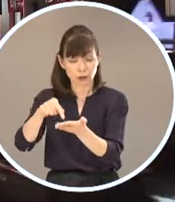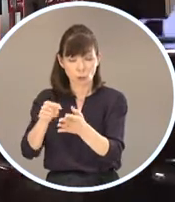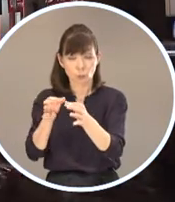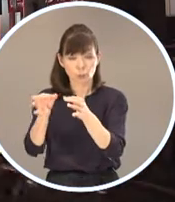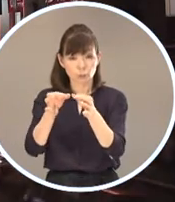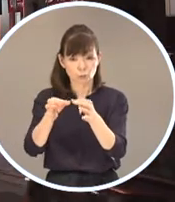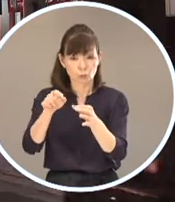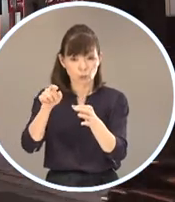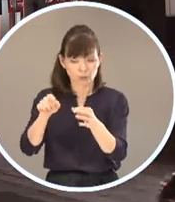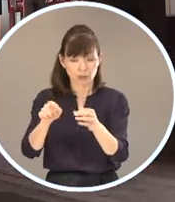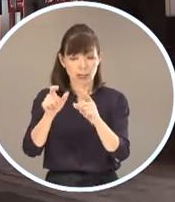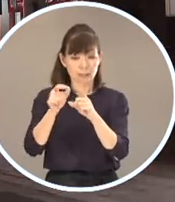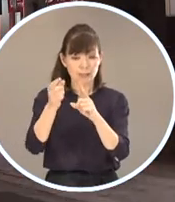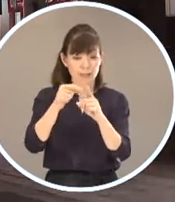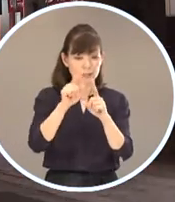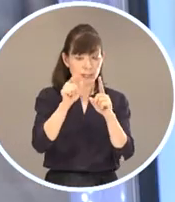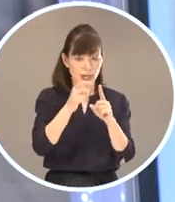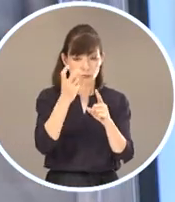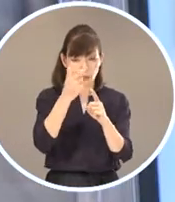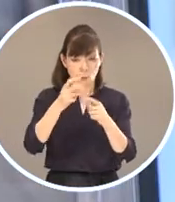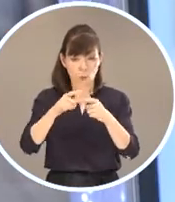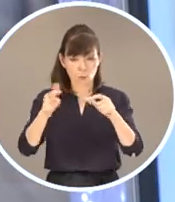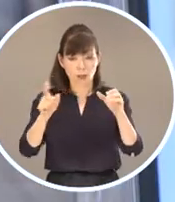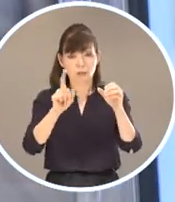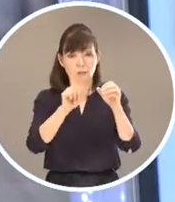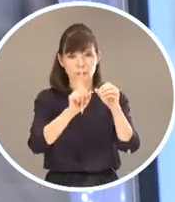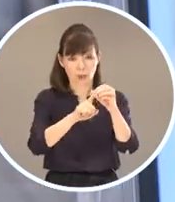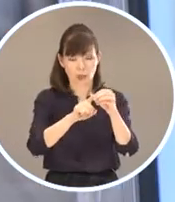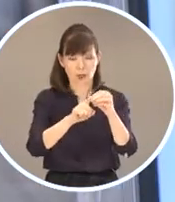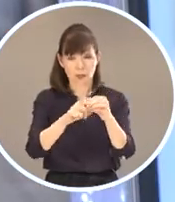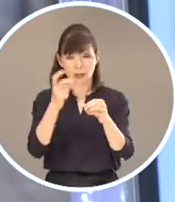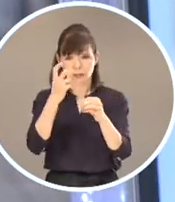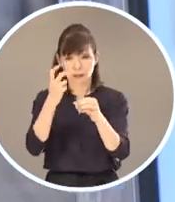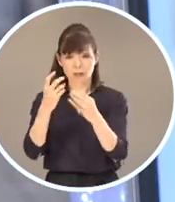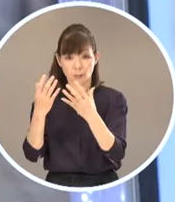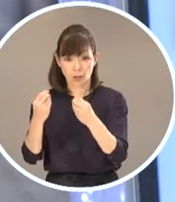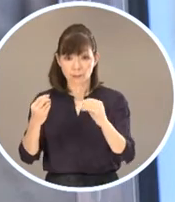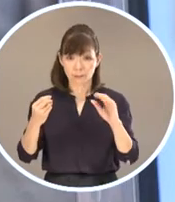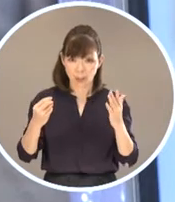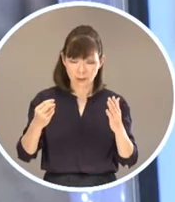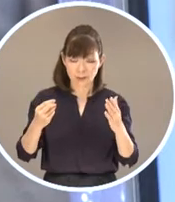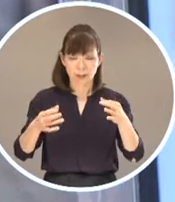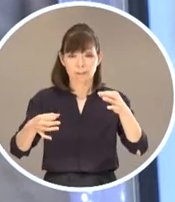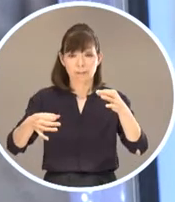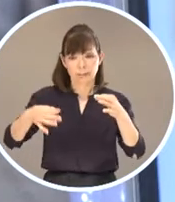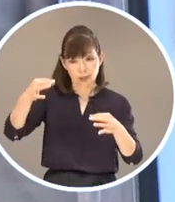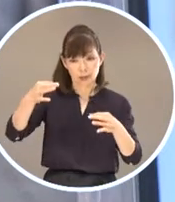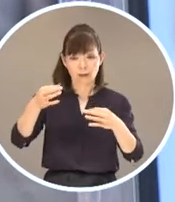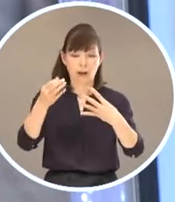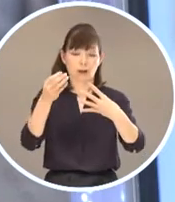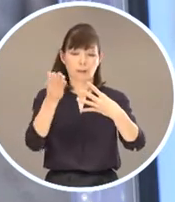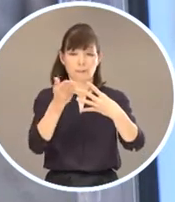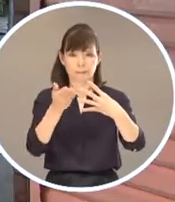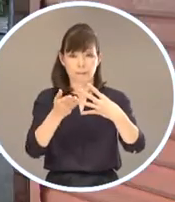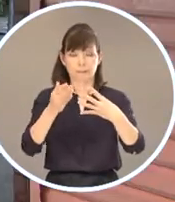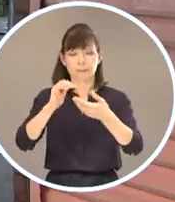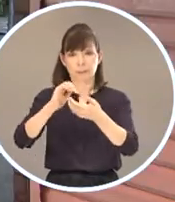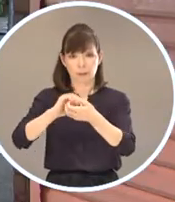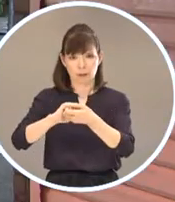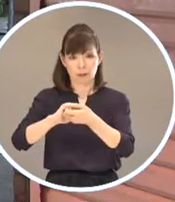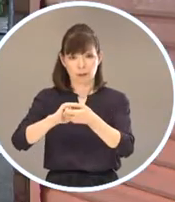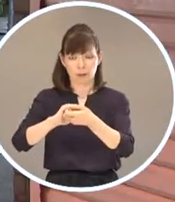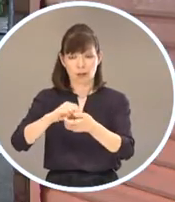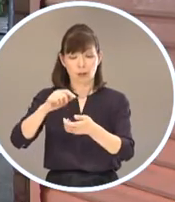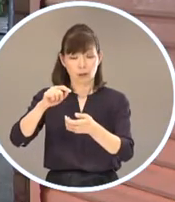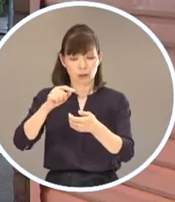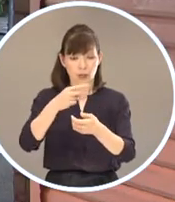の PCR 受験を促すことを前提とし、 PCR 受験の有無により4区分に設定したものでございます。流川